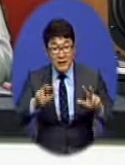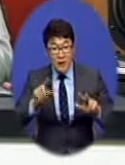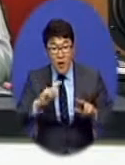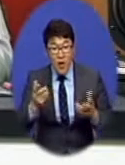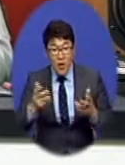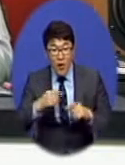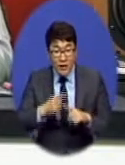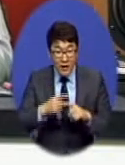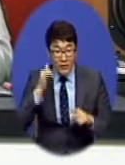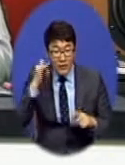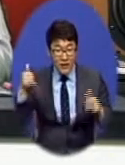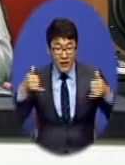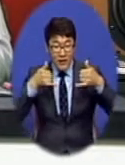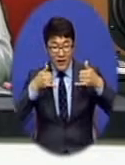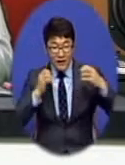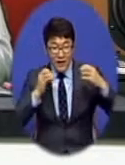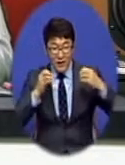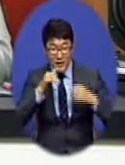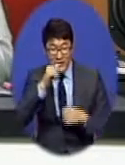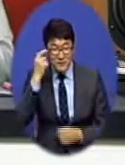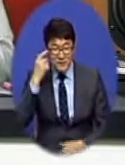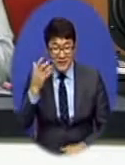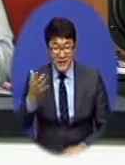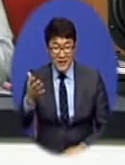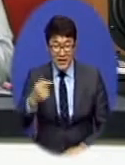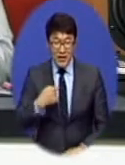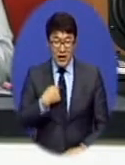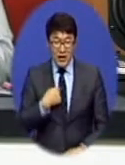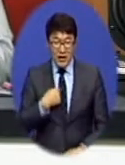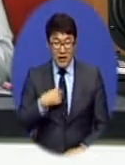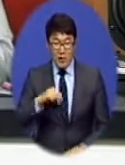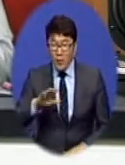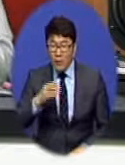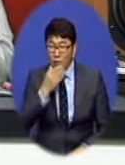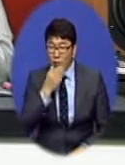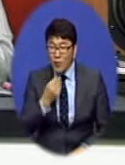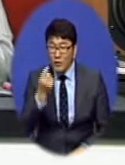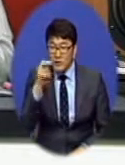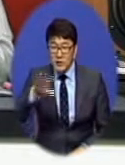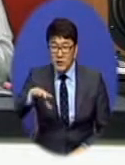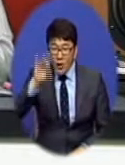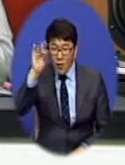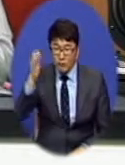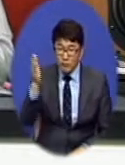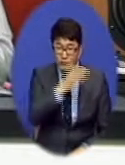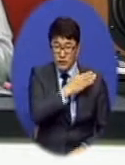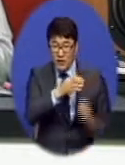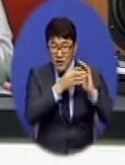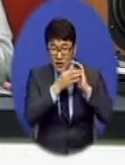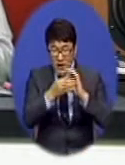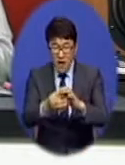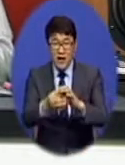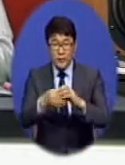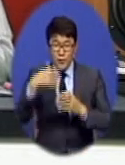하시다가 오늘 복지TV 연결하신 거예요? 저는 처음 네. 이거 복지TV 생길 처음? 때부터 계속 네. 이거